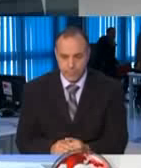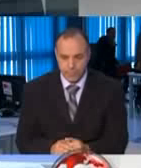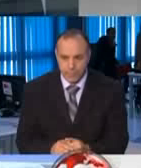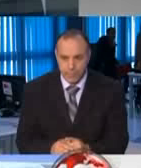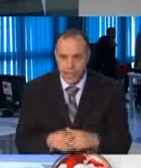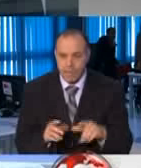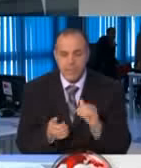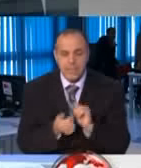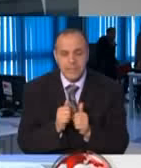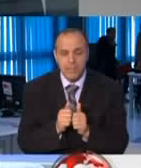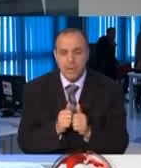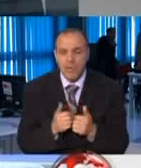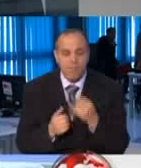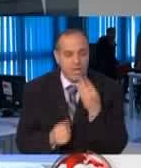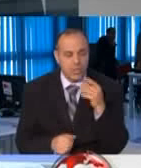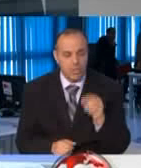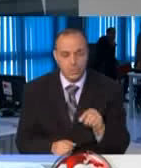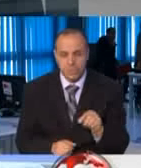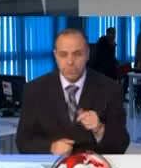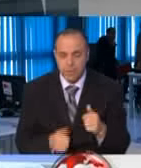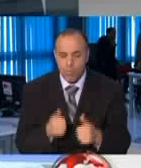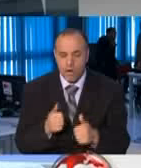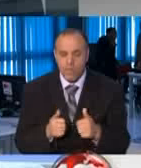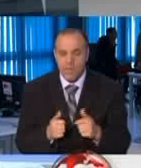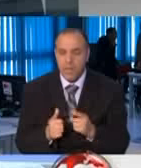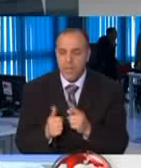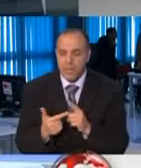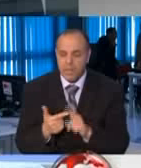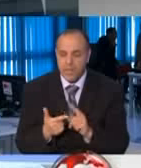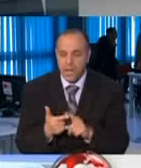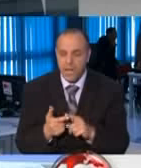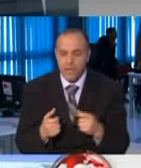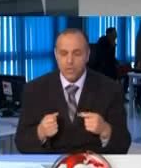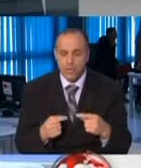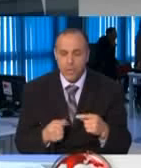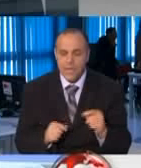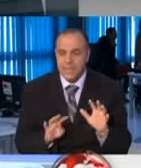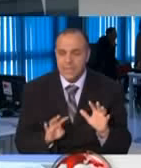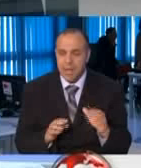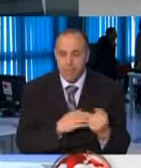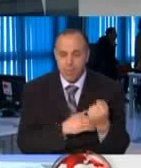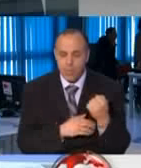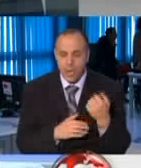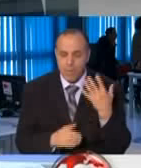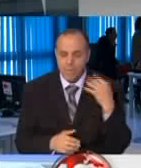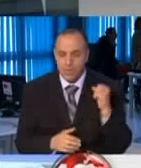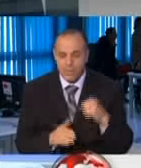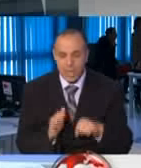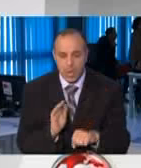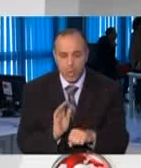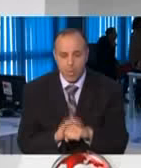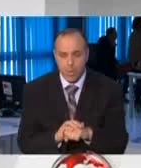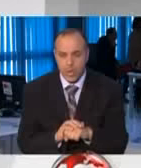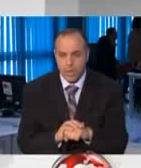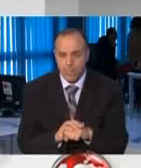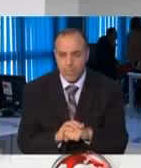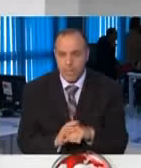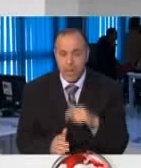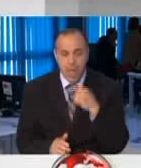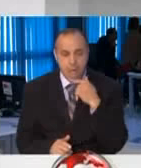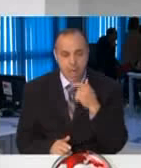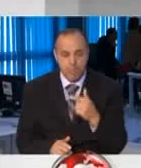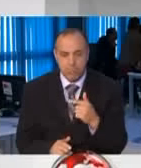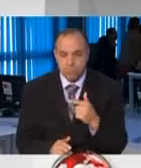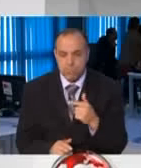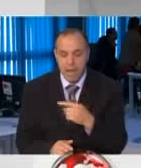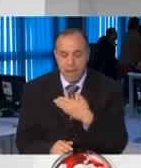في أخبار الرياضة، تدور بعد ظهر اليوم منافسات الدفعة الثانية من الجولة التاسعة لبطولة الرابطة المحترفة الأولى لكرة القدم،